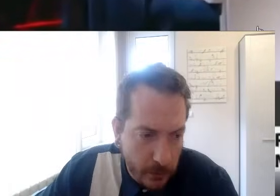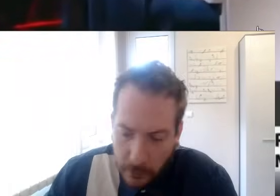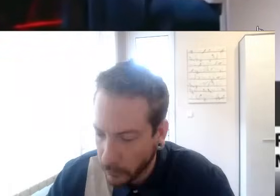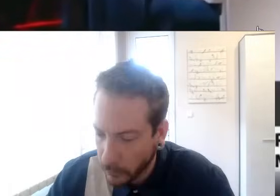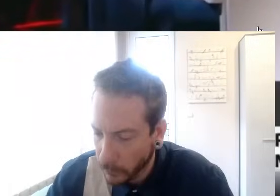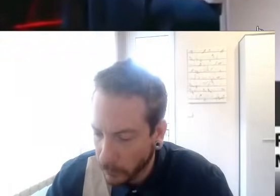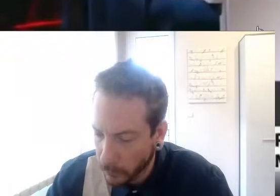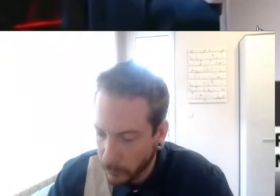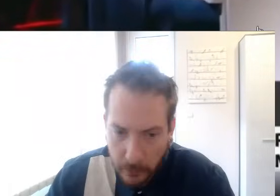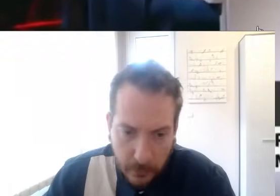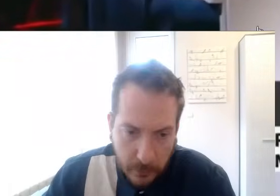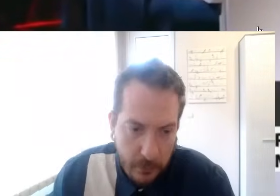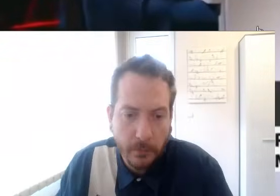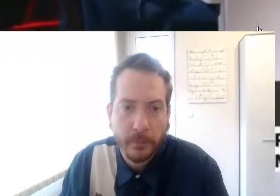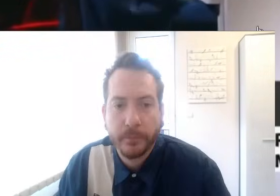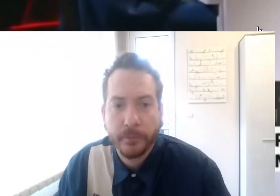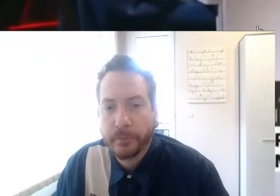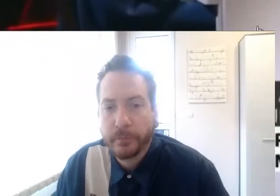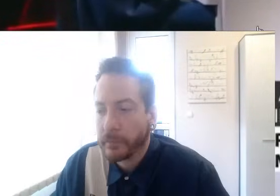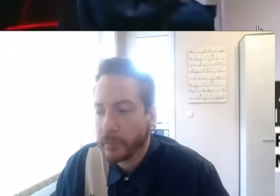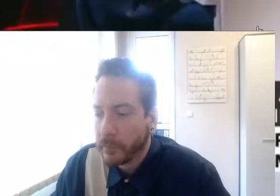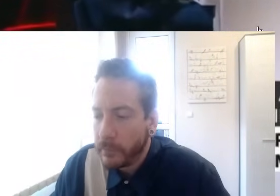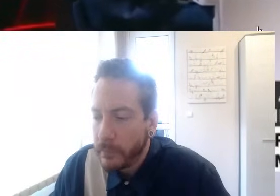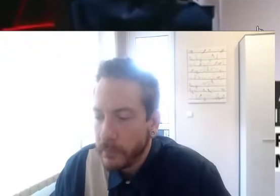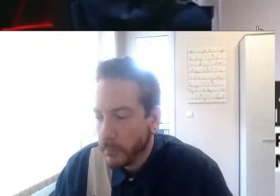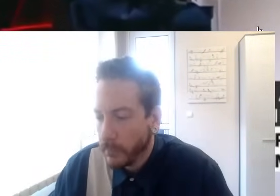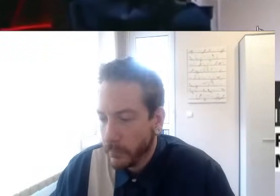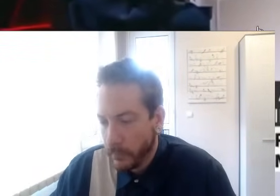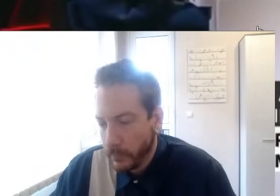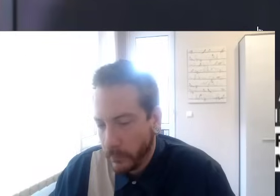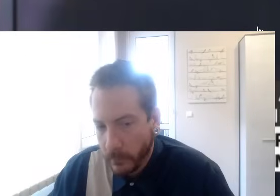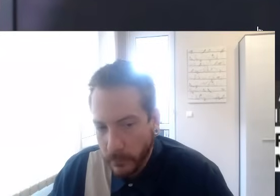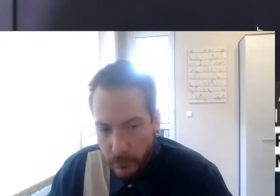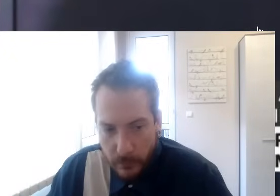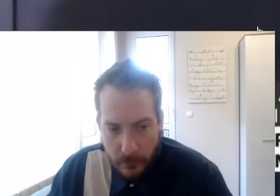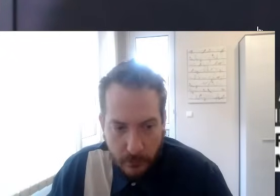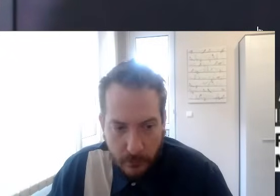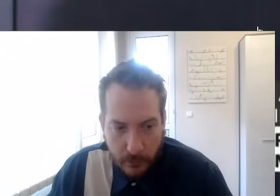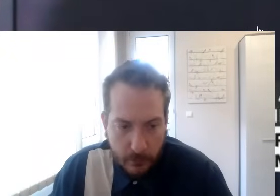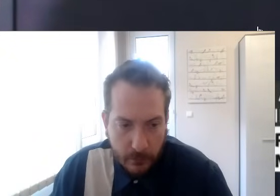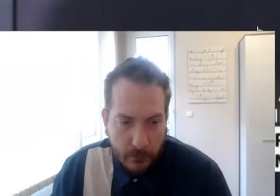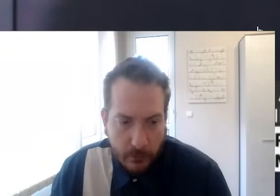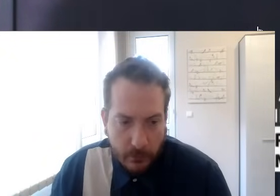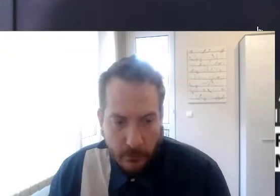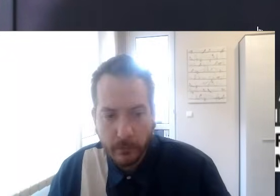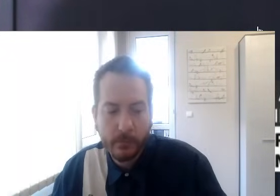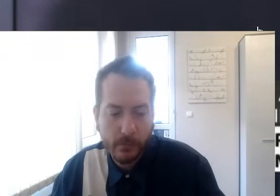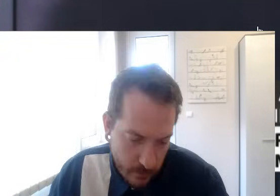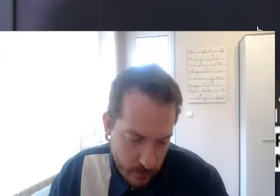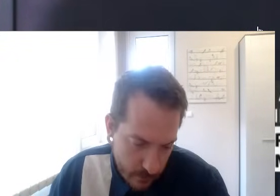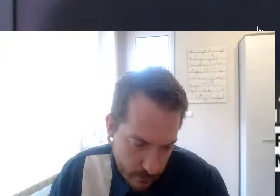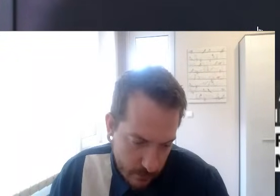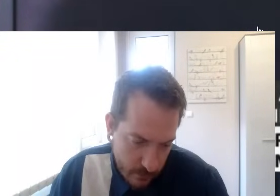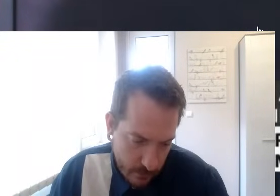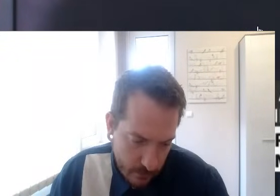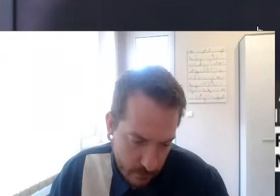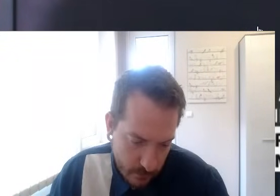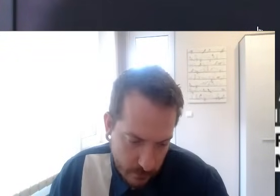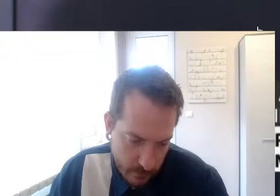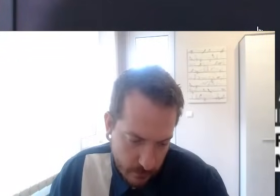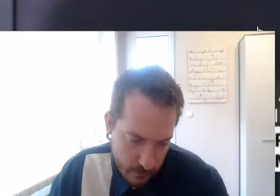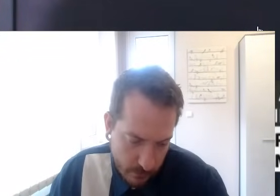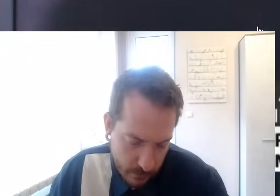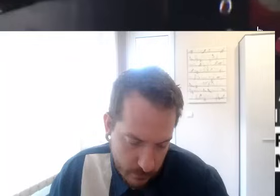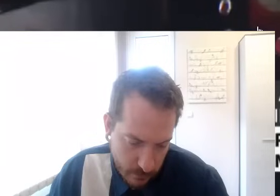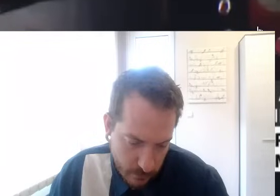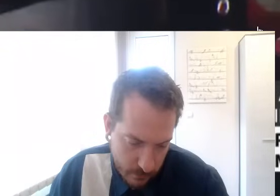Alors oui, ils sont arrivés samedi en milieu de journée, vers midi, comme ça m'a été annoncé la veille au soir, vers 21h, voilà, où on